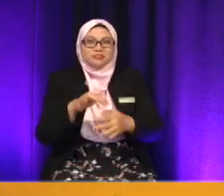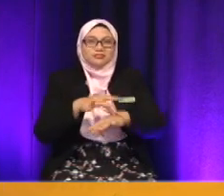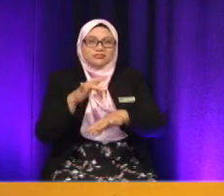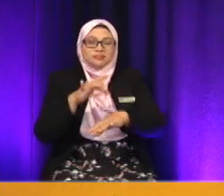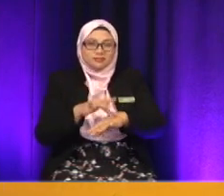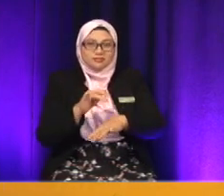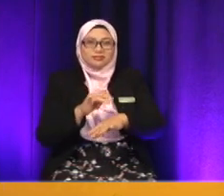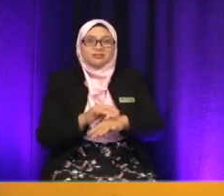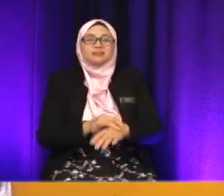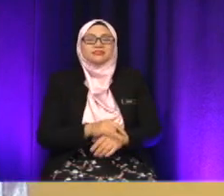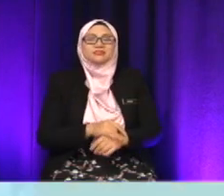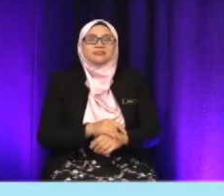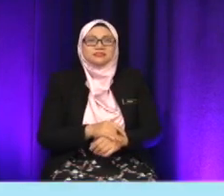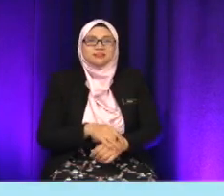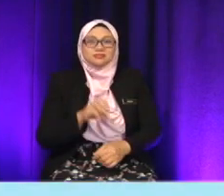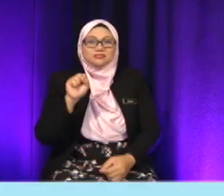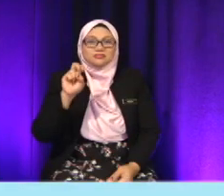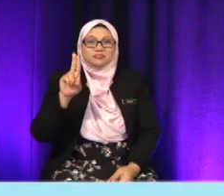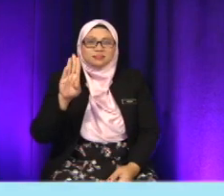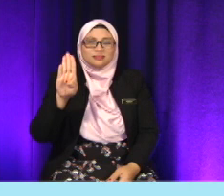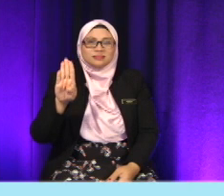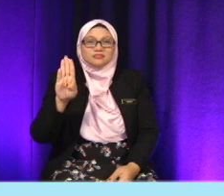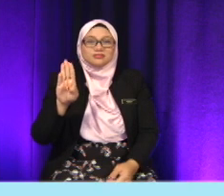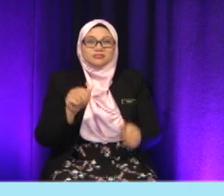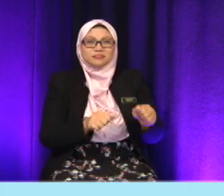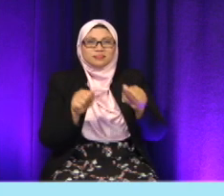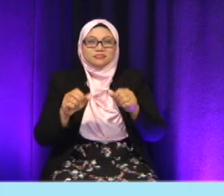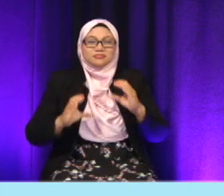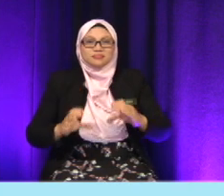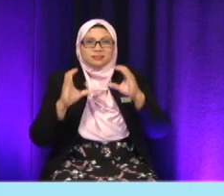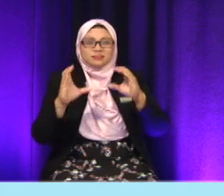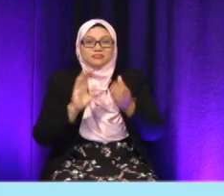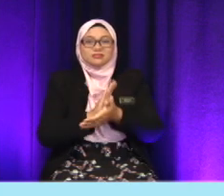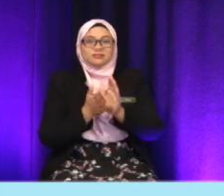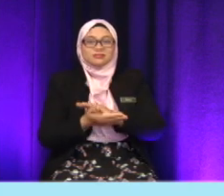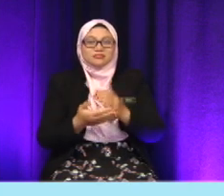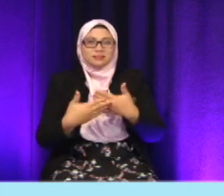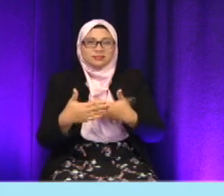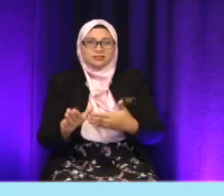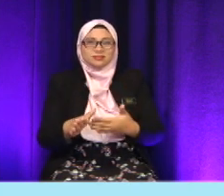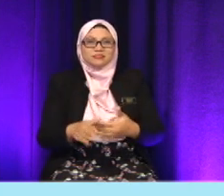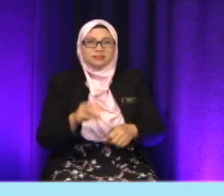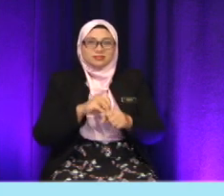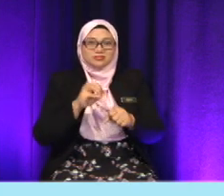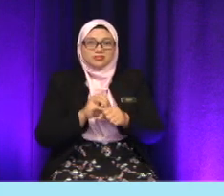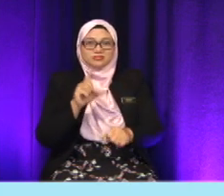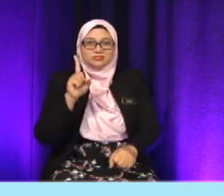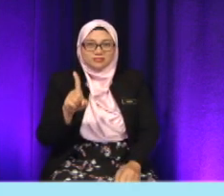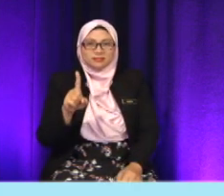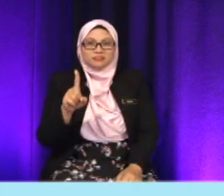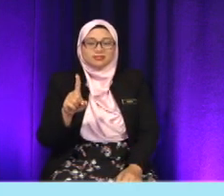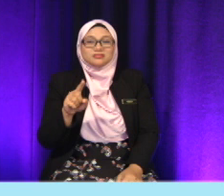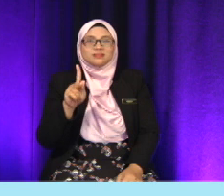care Oke jadi seterusnya dalam satu cara